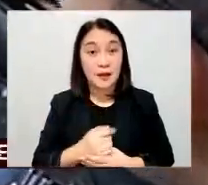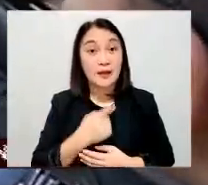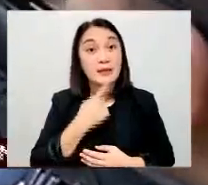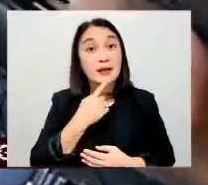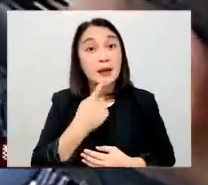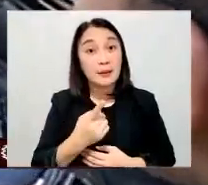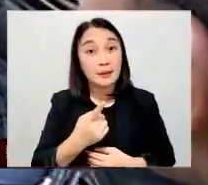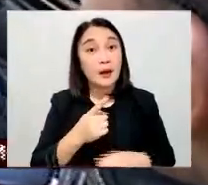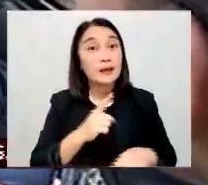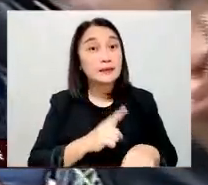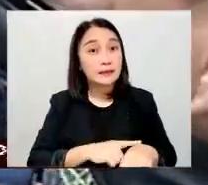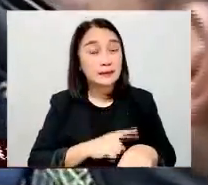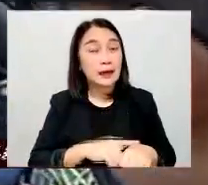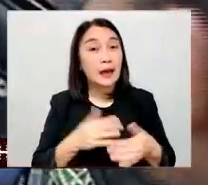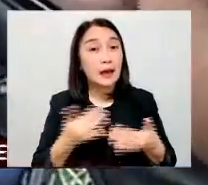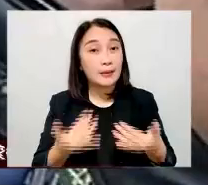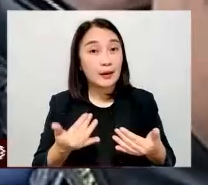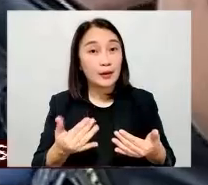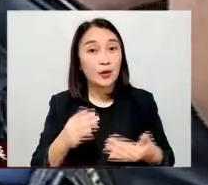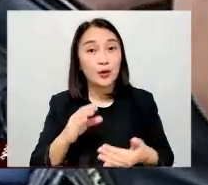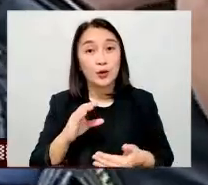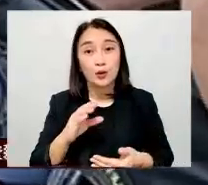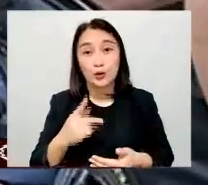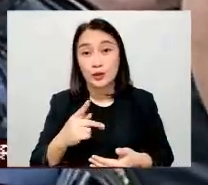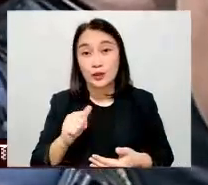nga kinarma siya ng Diyos.